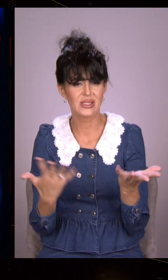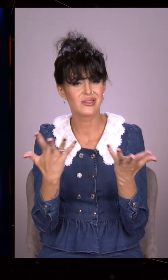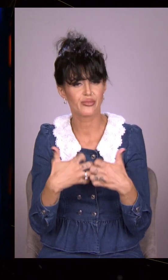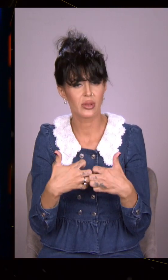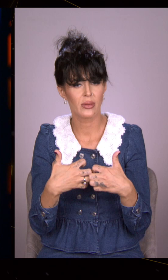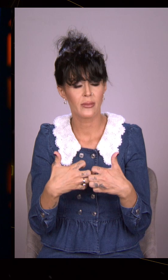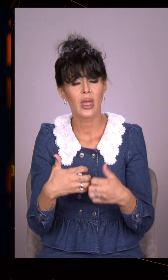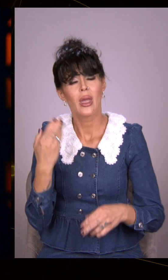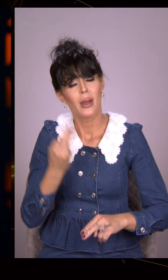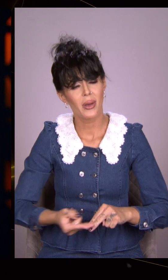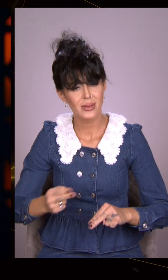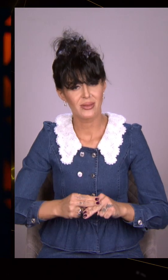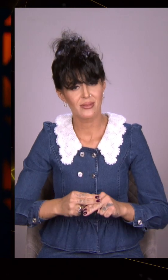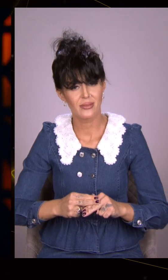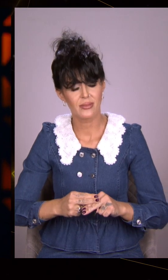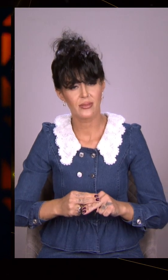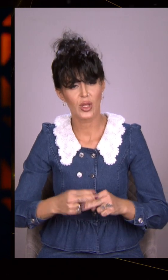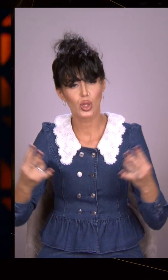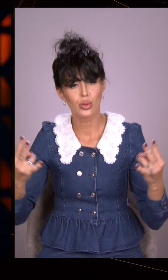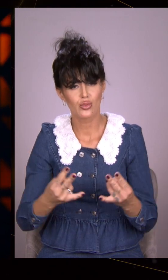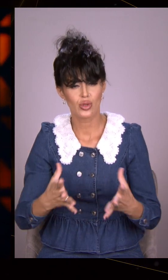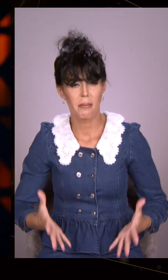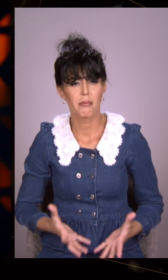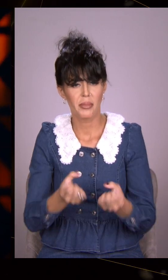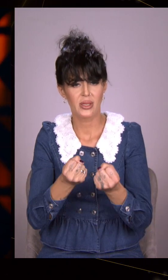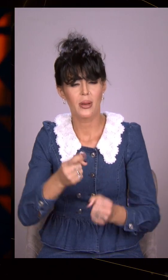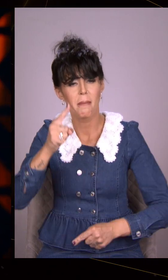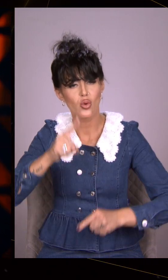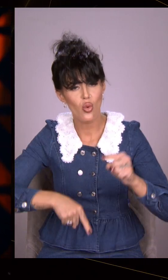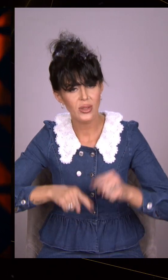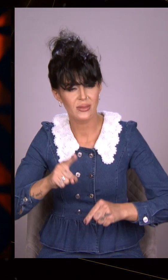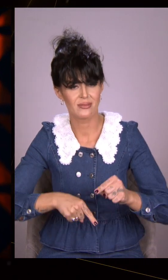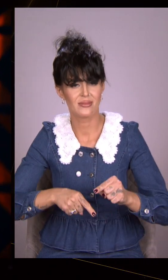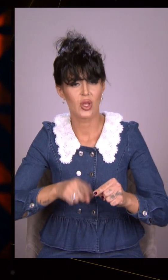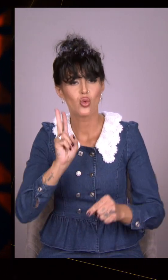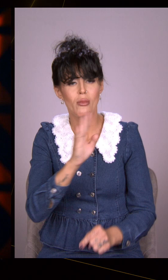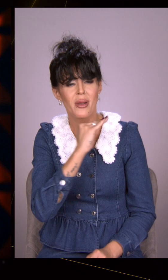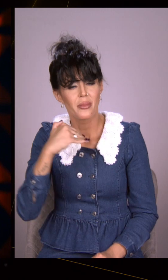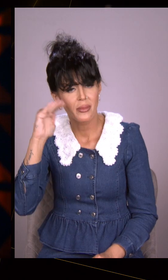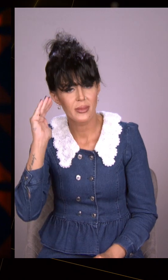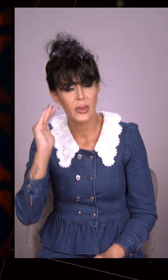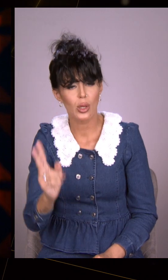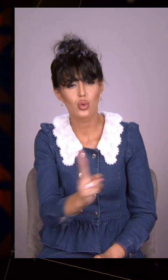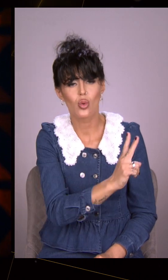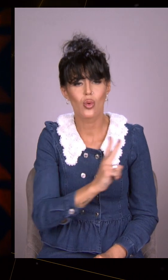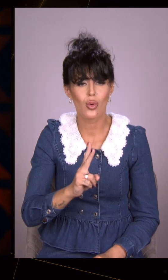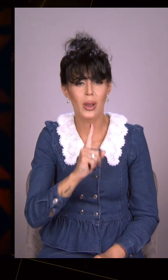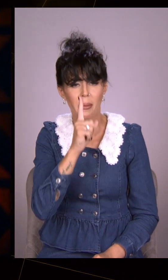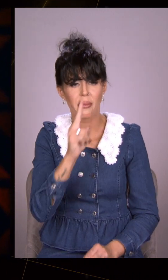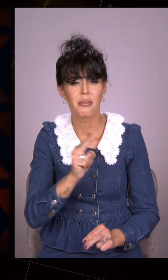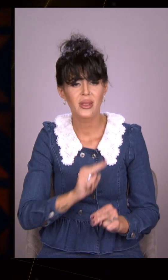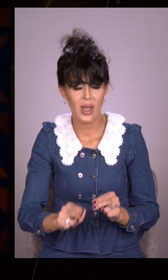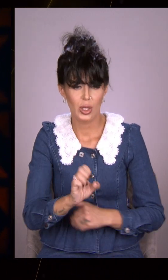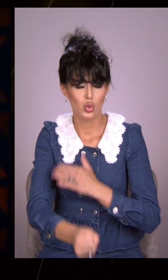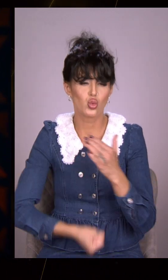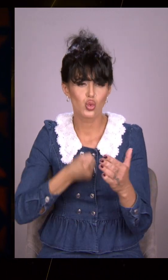І, звичайно ж, підтримувати батьків, родичів, які до кінця